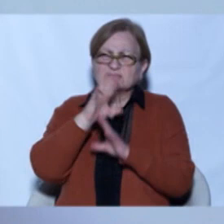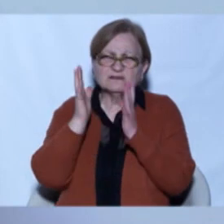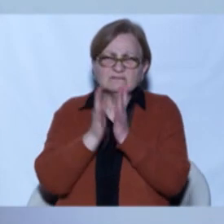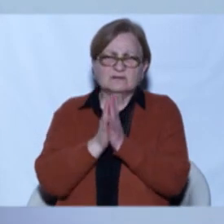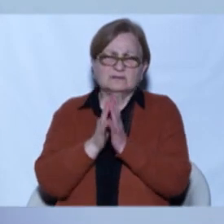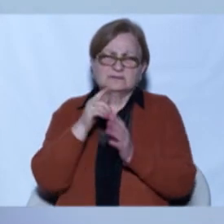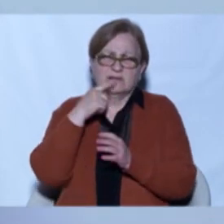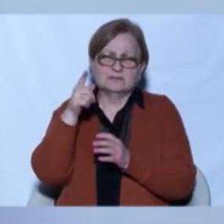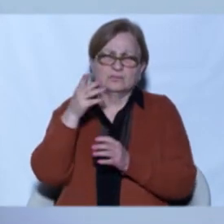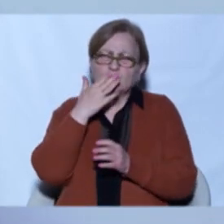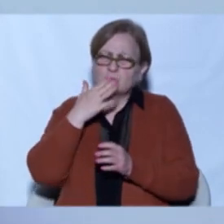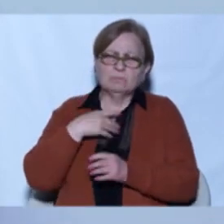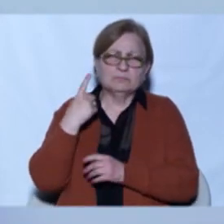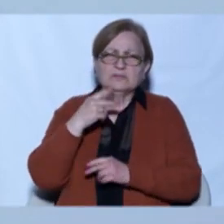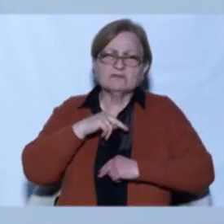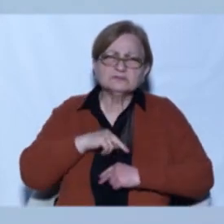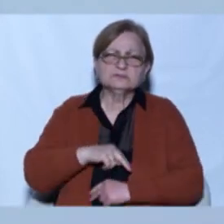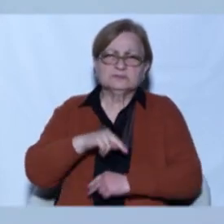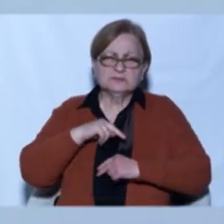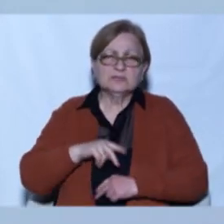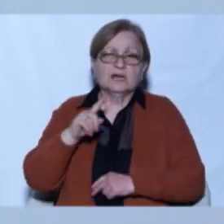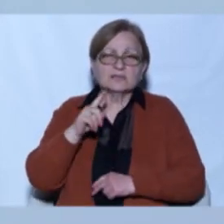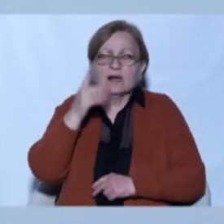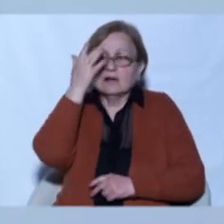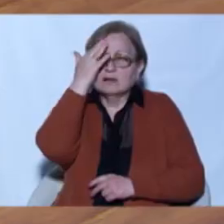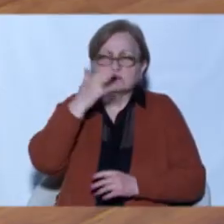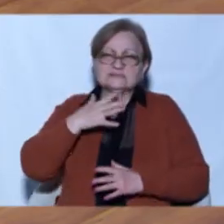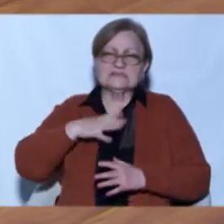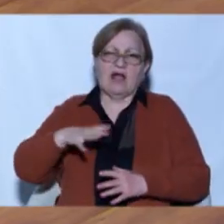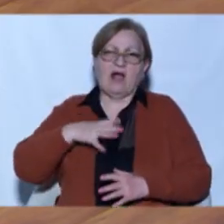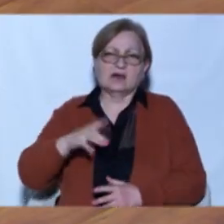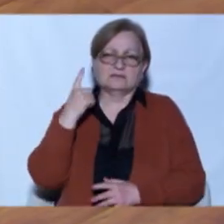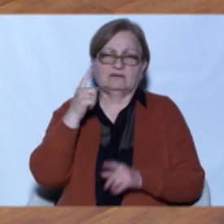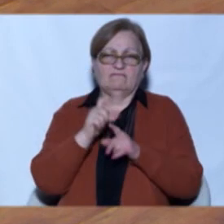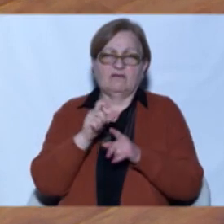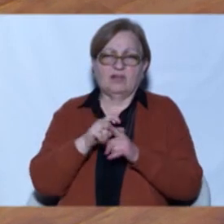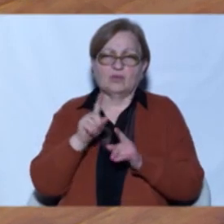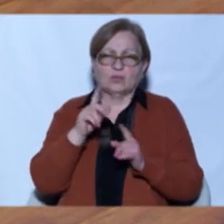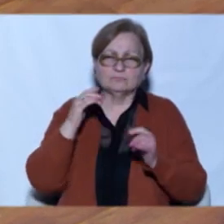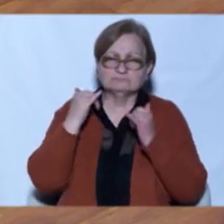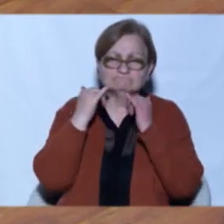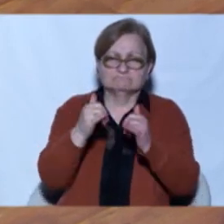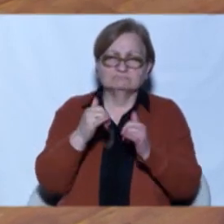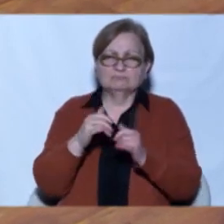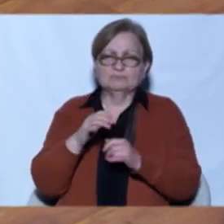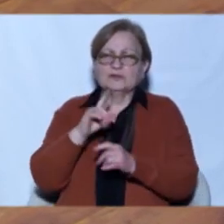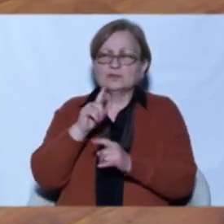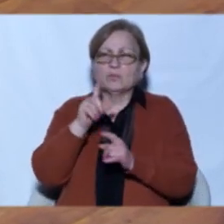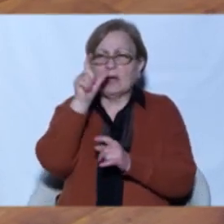ყველაფრით ამტკიცებდა რომ სწორედ ეს თავისუფლება იყო მთავარი ღირებულება და მონაპოვარი როგორც ქვეყნისთვის,